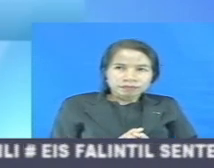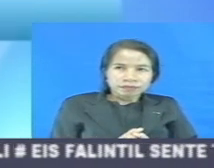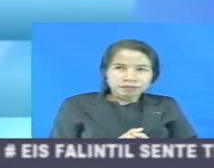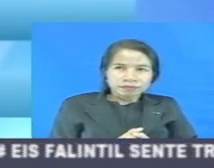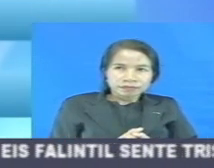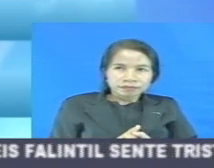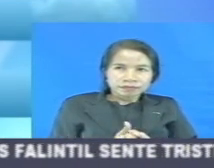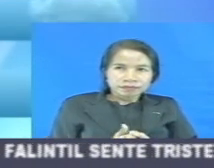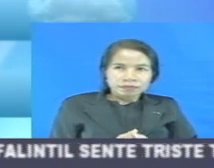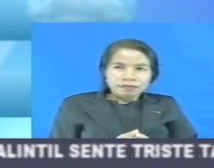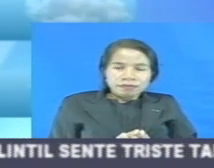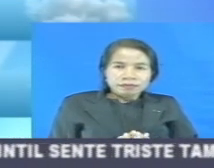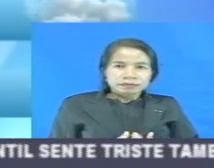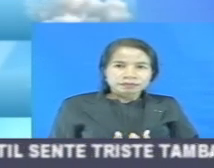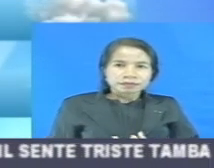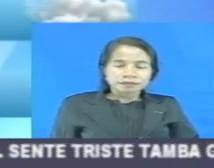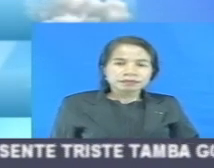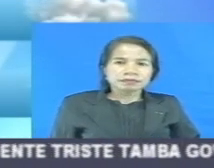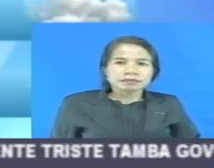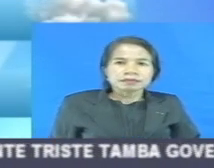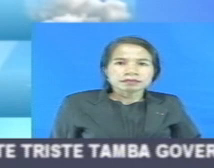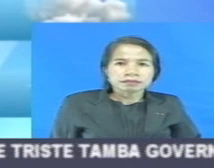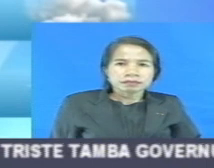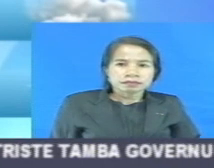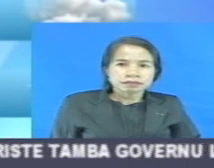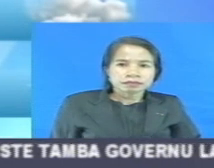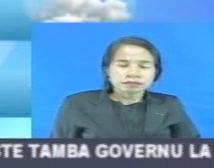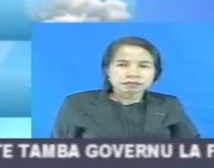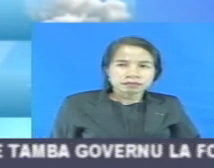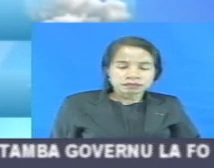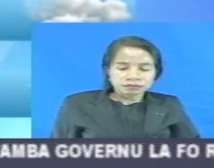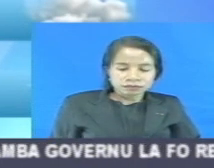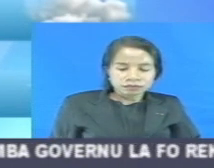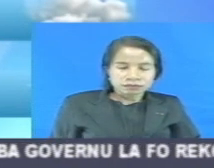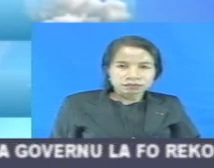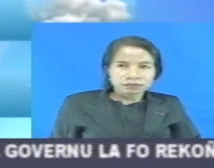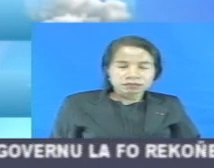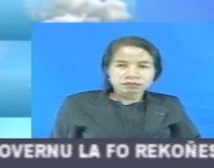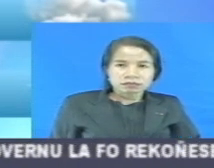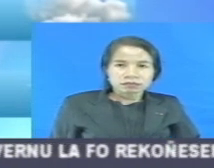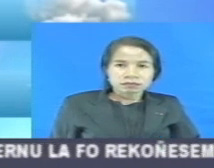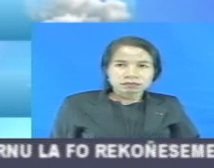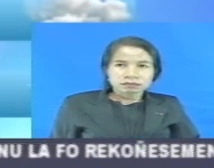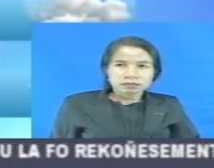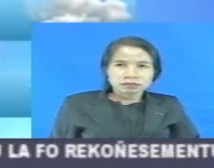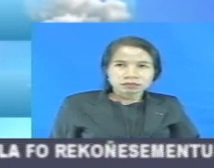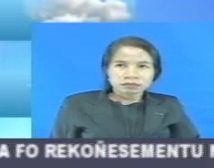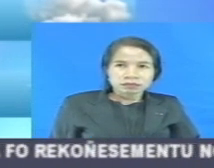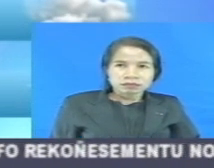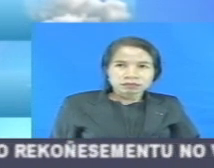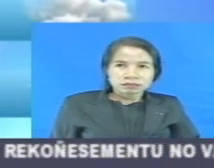Dia kabangnya Jakarta honye kondisaun tempo udang honye temperatura minimum 24 ate 31